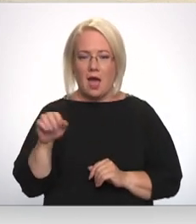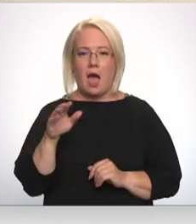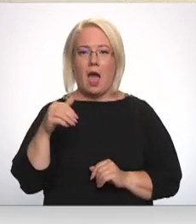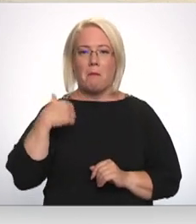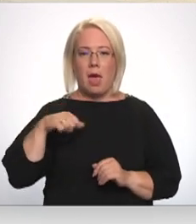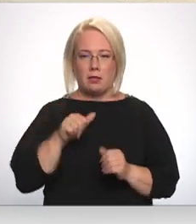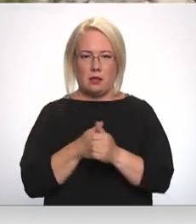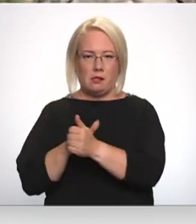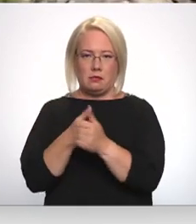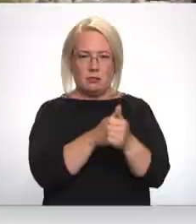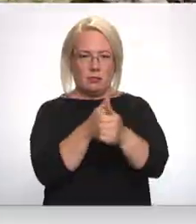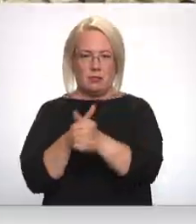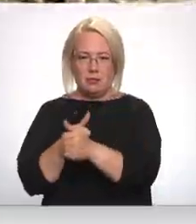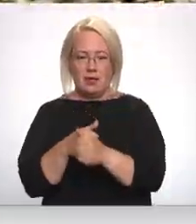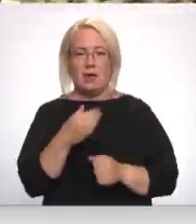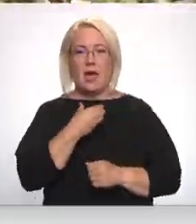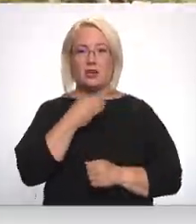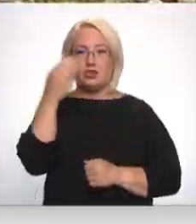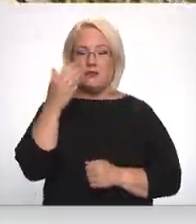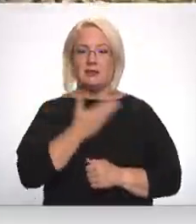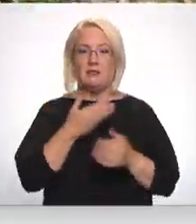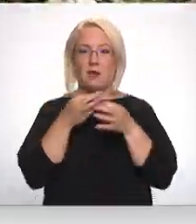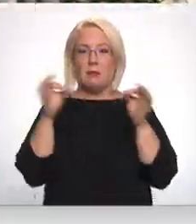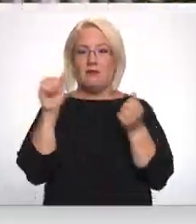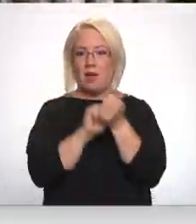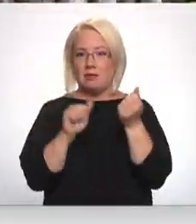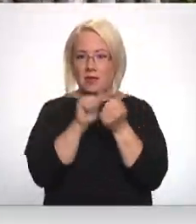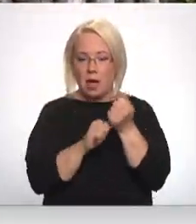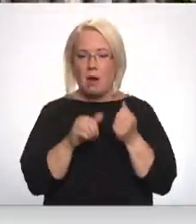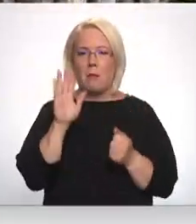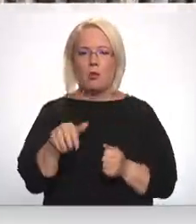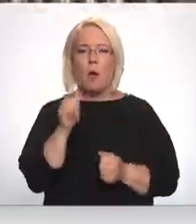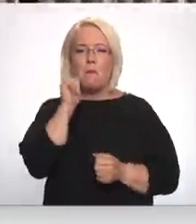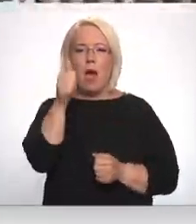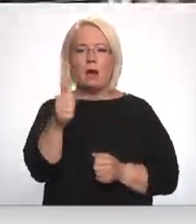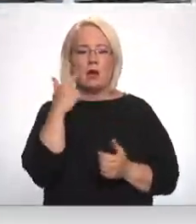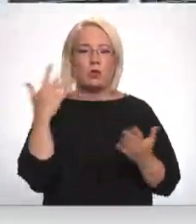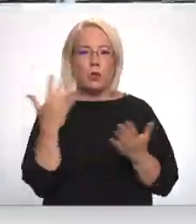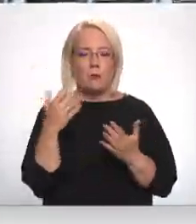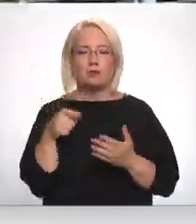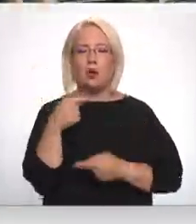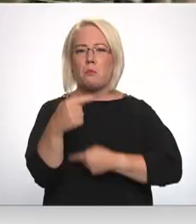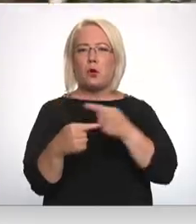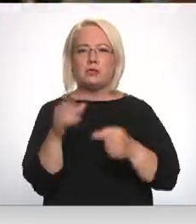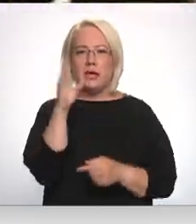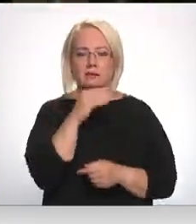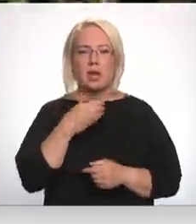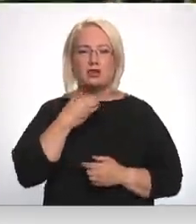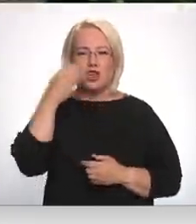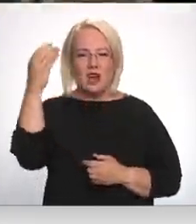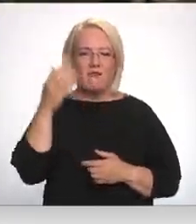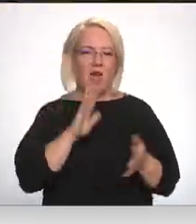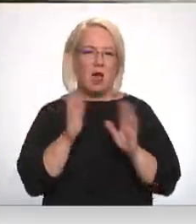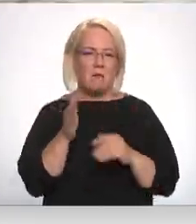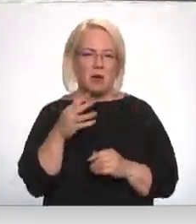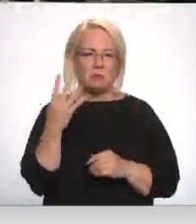pakaļ tagad. Ja žirafes dzīvotu savu vaļā, par to vēl būtu pāragri domāt. Dabā šie procesi iespējami, kad žirafe sasniegusi aptuveni